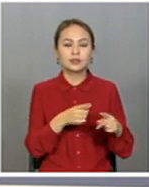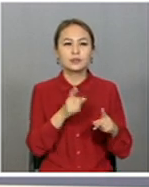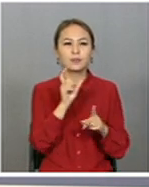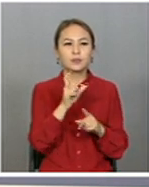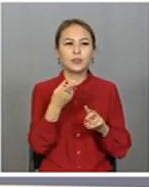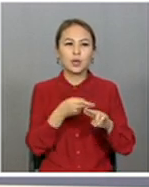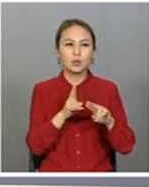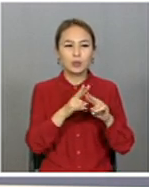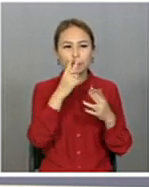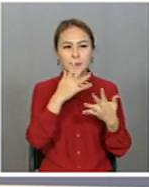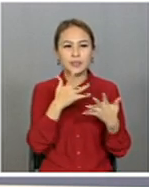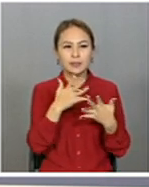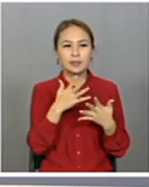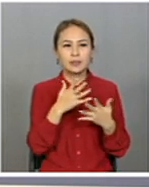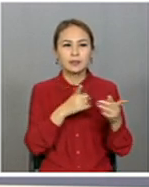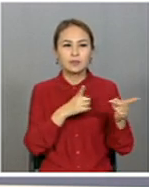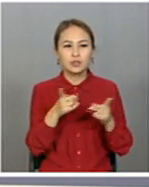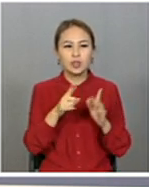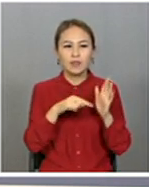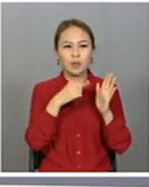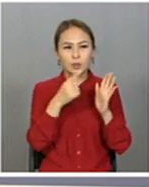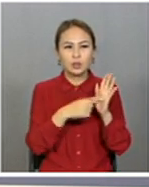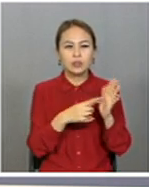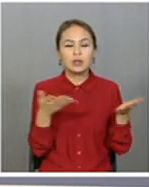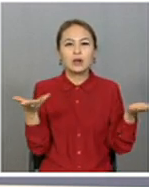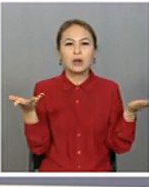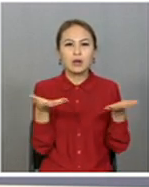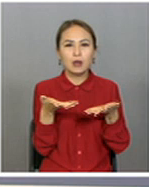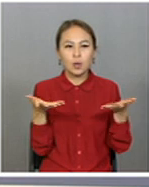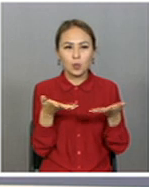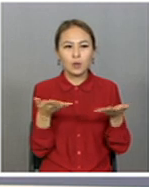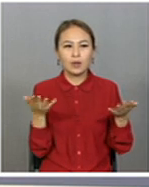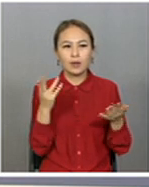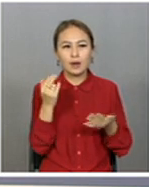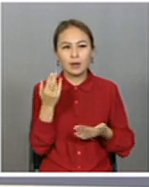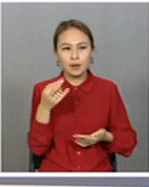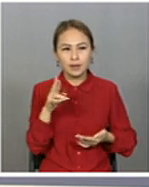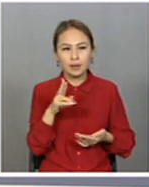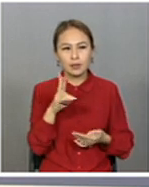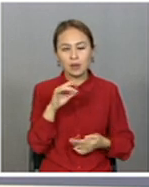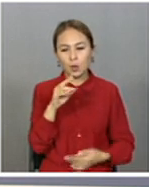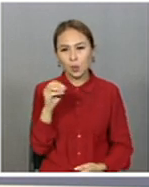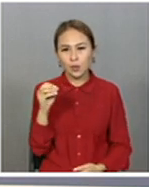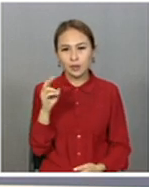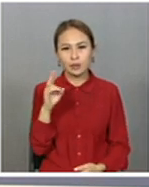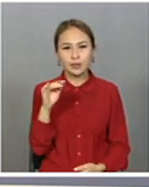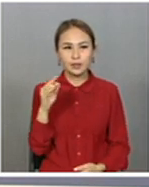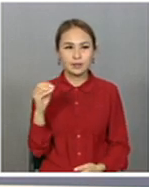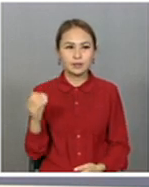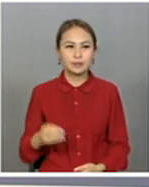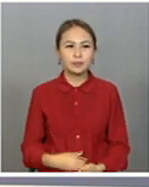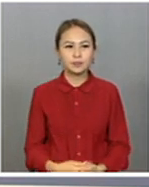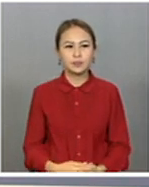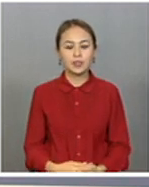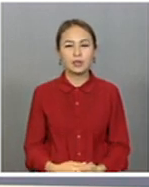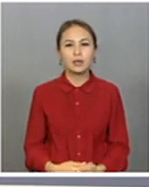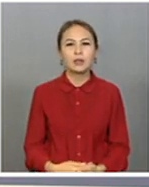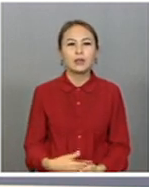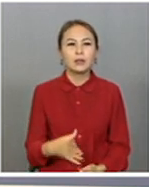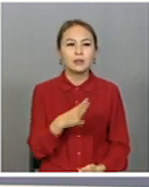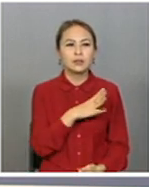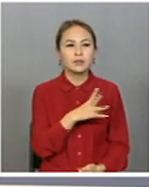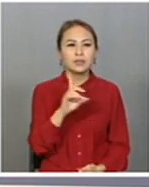которая обозначает признак предмета и отвечает на вопросы «какой?», «какая?», «какое?», «какие?»,